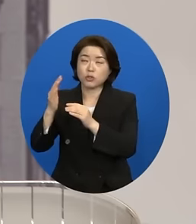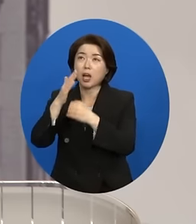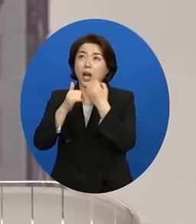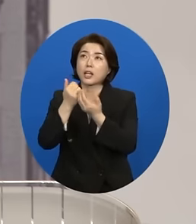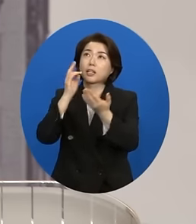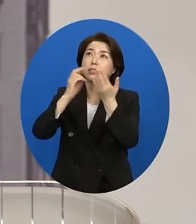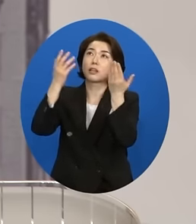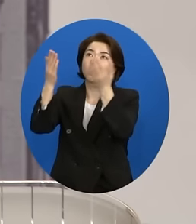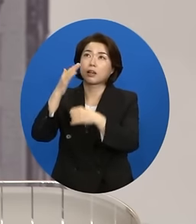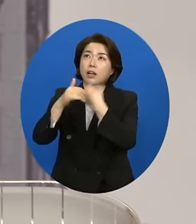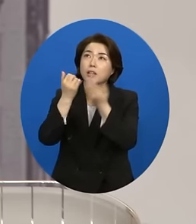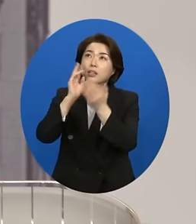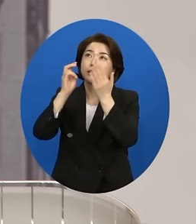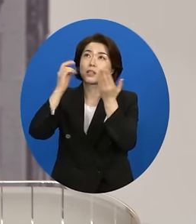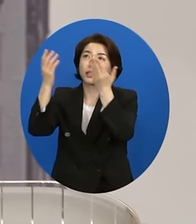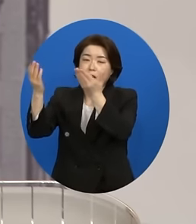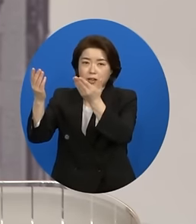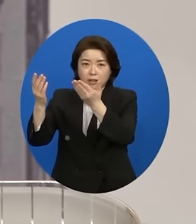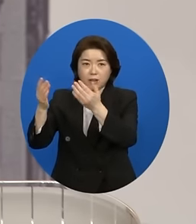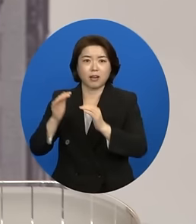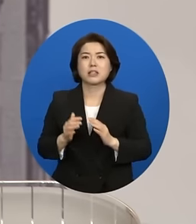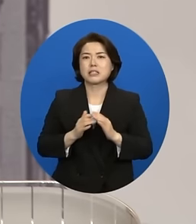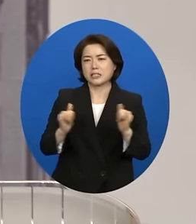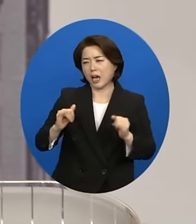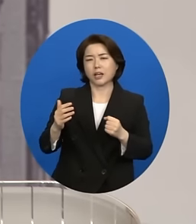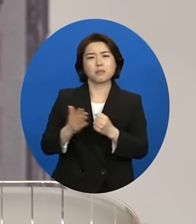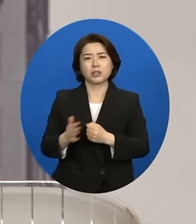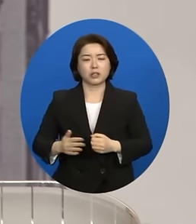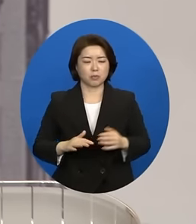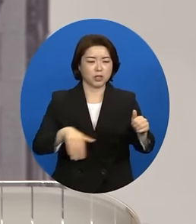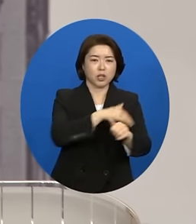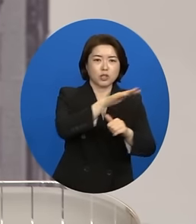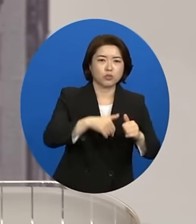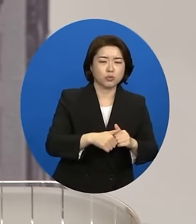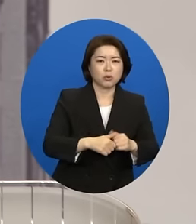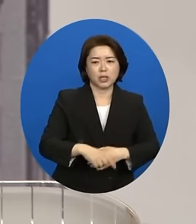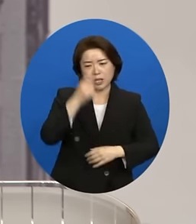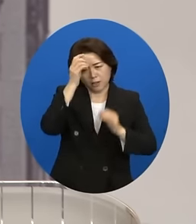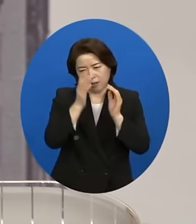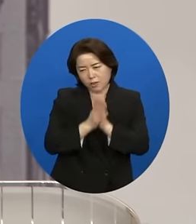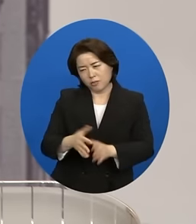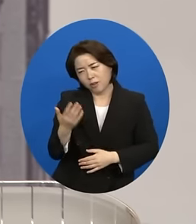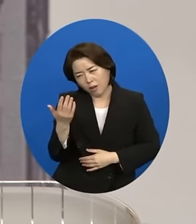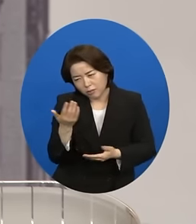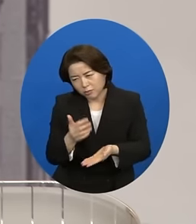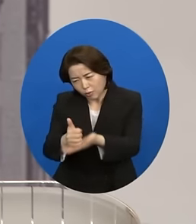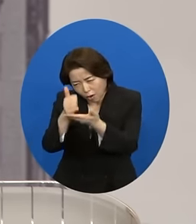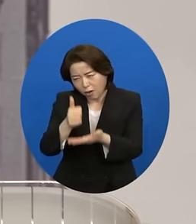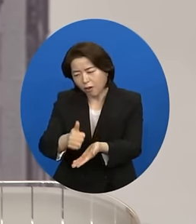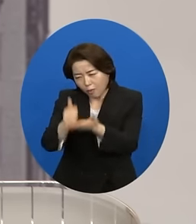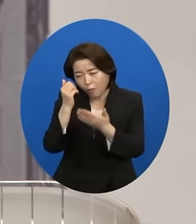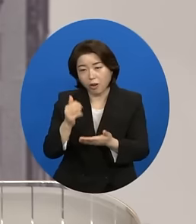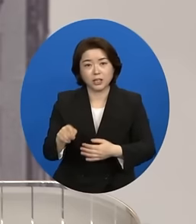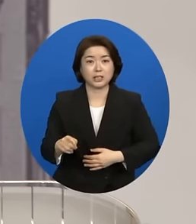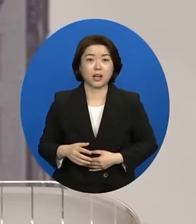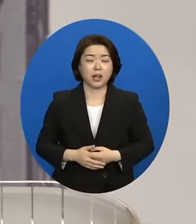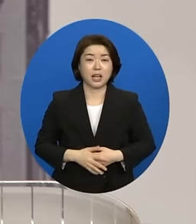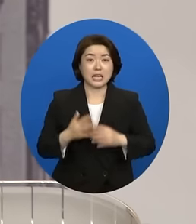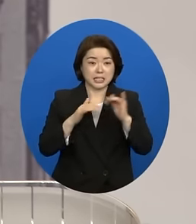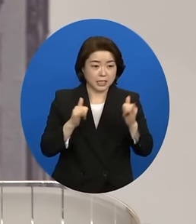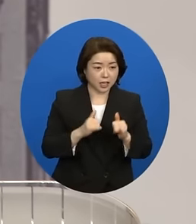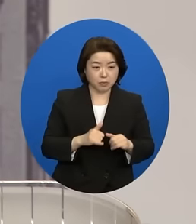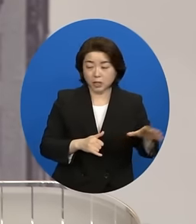그러는 거예요. 사람인지라 아 주변에서 기도 많이 하셨어요, 대단하십니다 이런 얘기를 하니까 사람인지라 자꾸